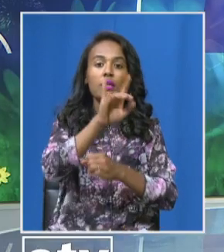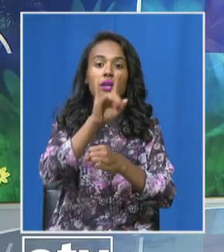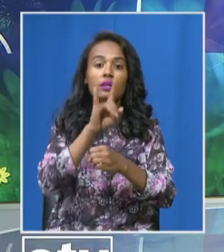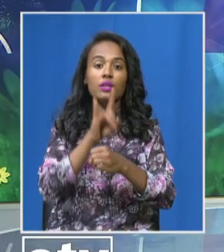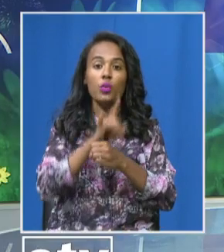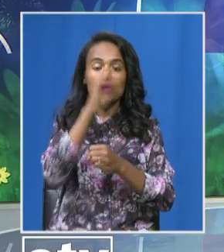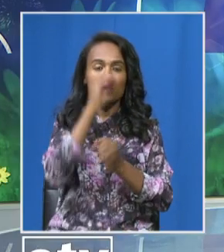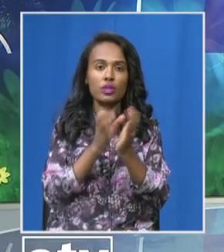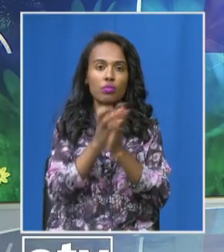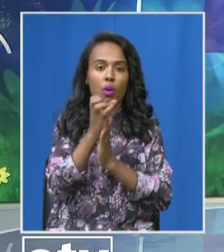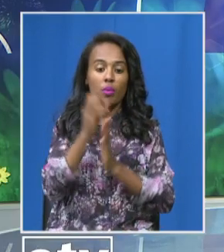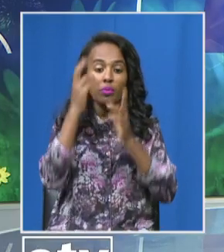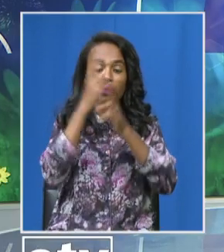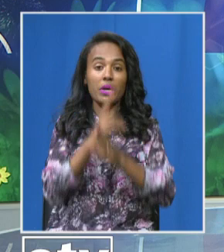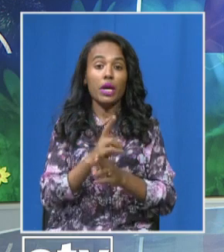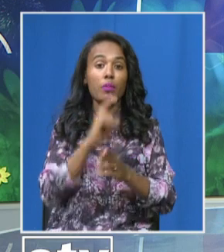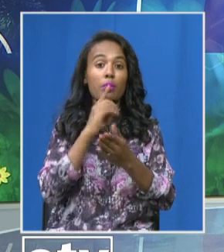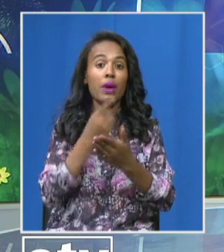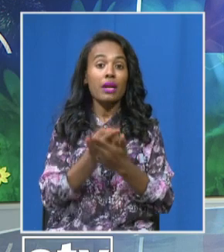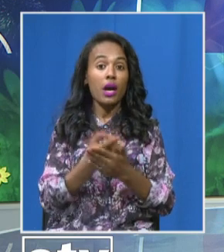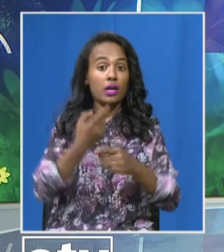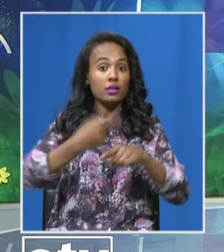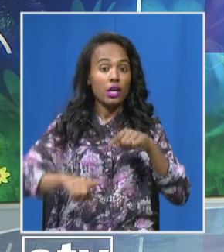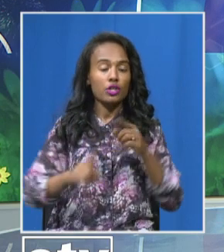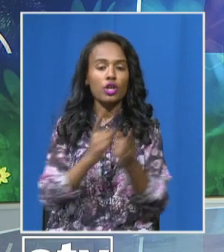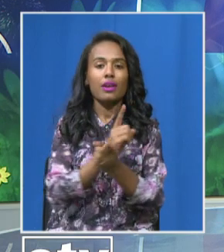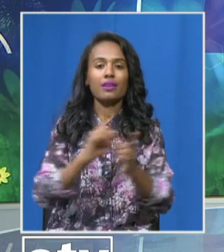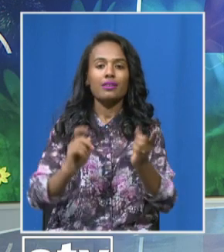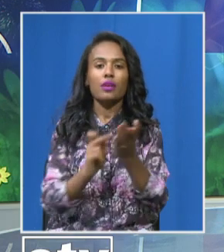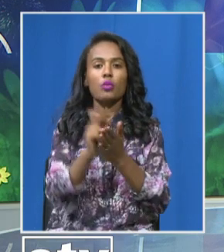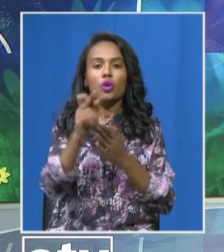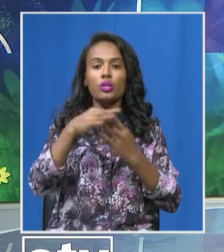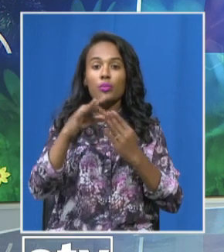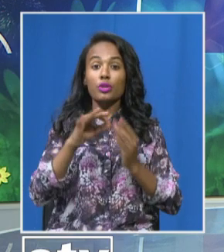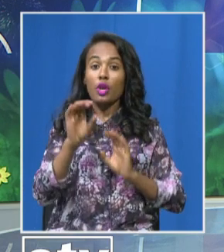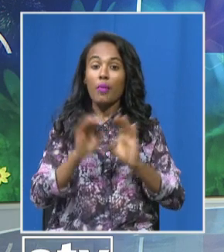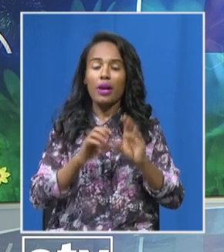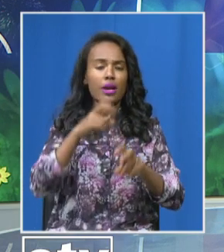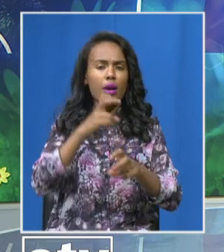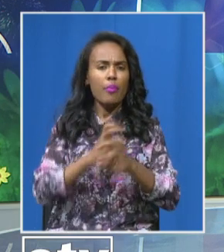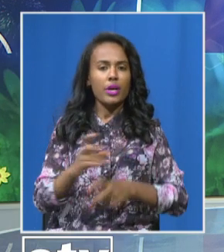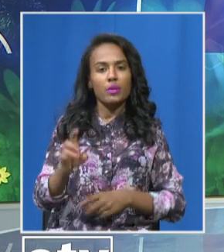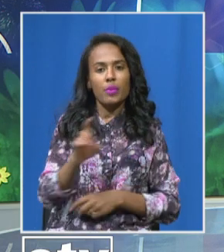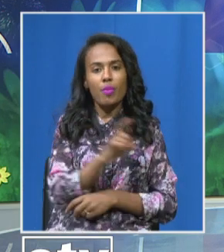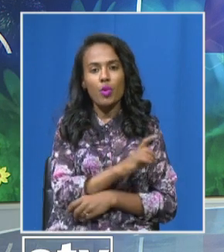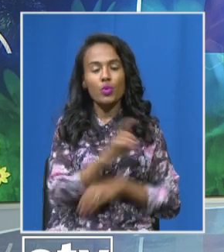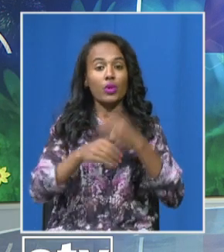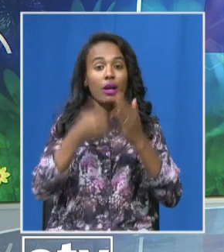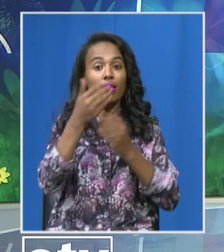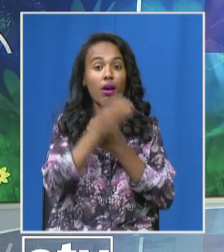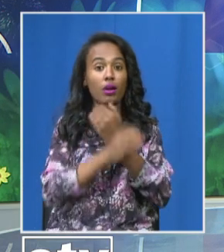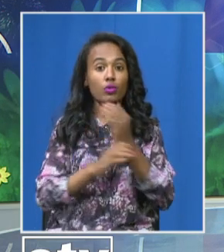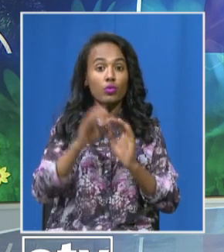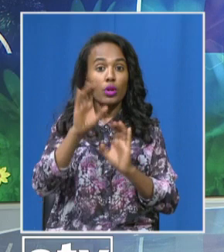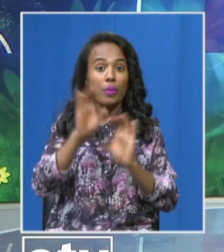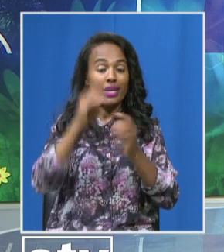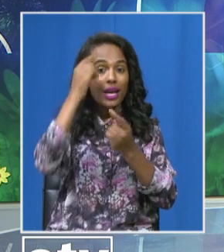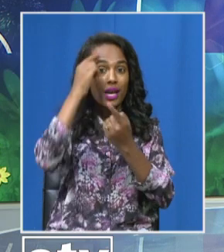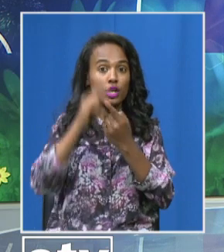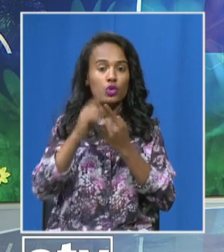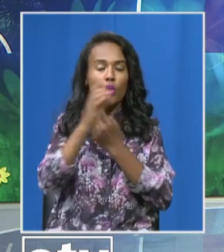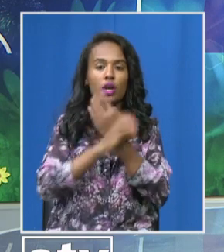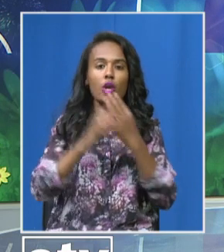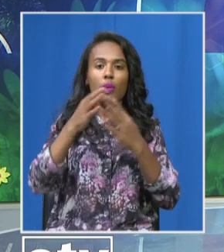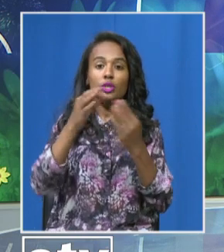የዜጎችን የሰብአዊ መብት መከበር ማረጋገጥ ሳይቻል ነጻና ዲሞክራሲያዊ ምርጫ ማካሄድ አዳጋች በመሆኑ ቀጣይ ሀገሪቱ ለማካሄድ ያቀረችው ሀገራዊ